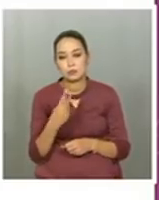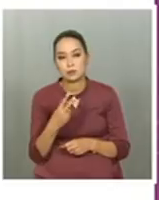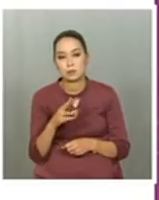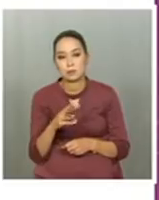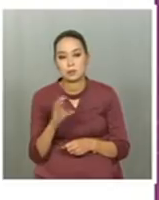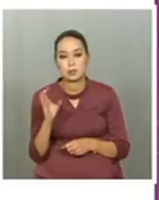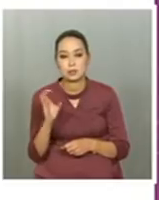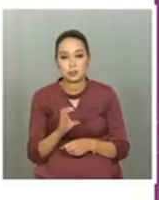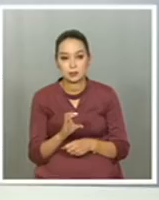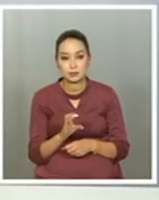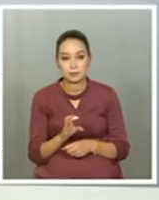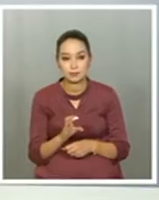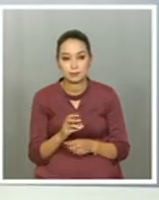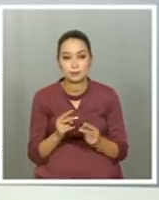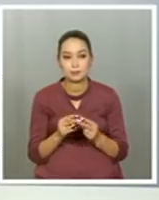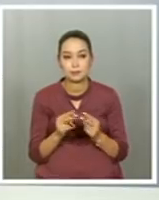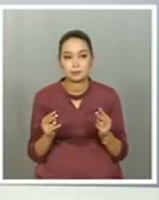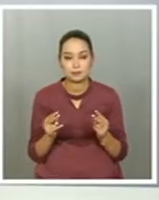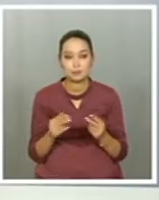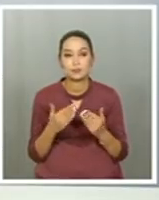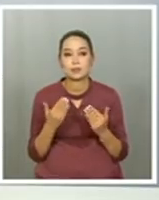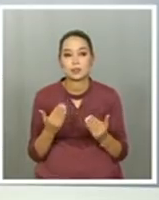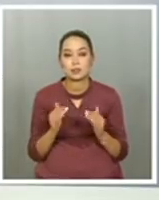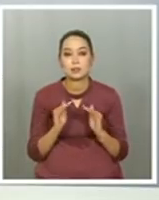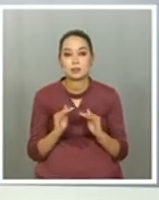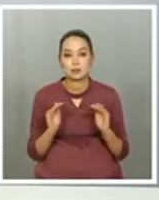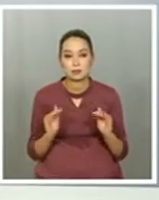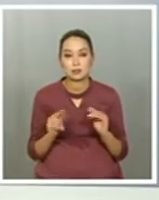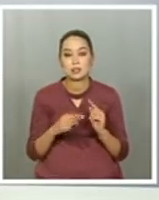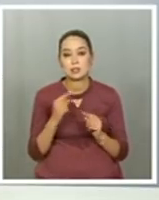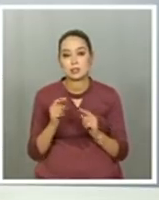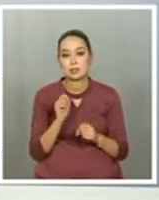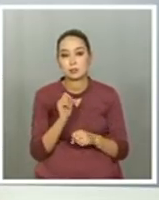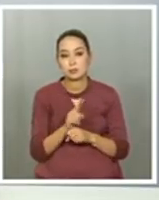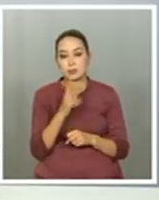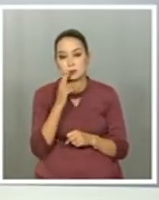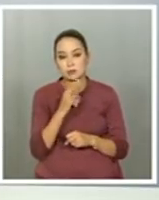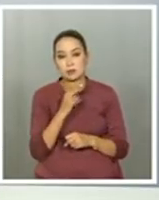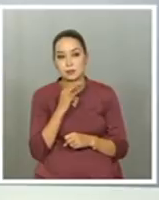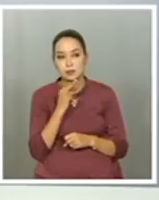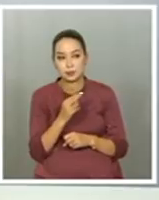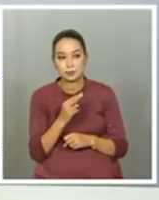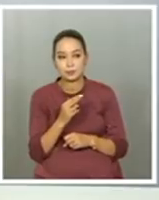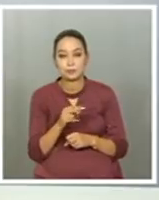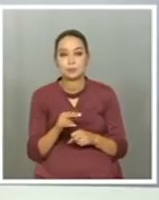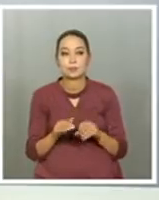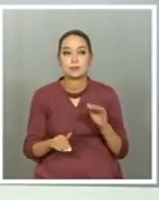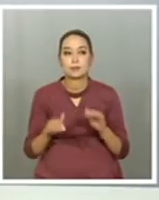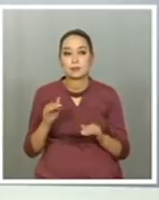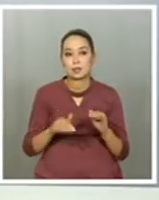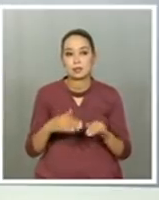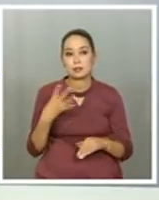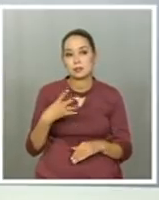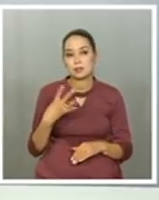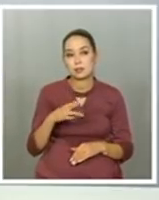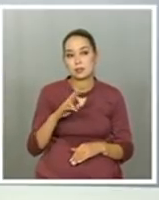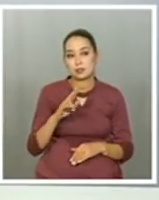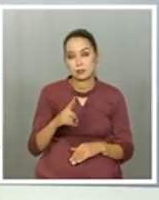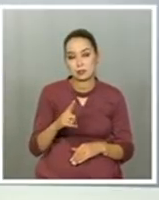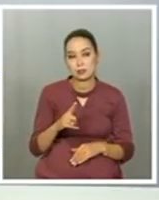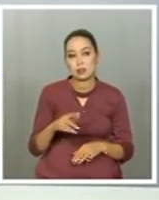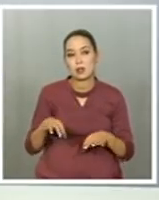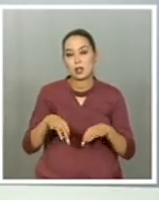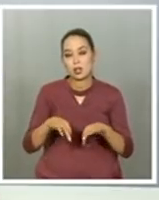секундқа тең болды. Енді оқушылар, келесі тапсырмаға назар аударайық. Тапсырма: массасы 40 кг